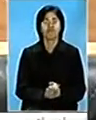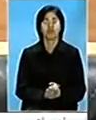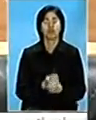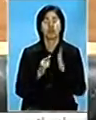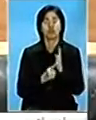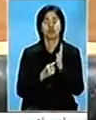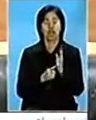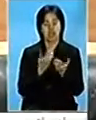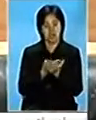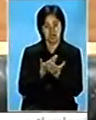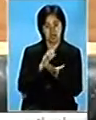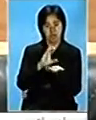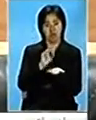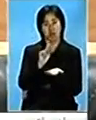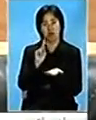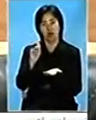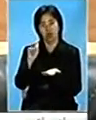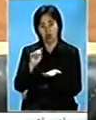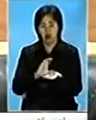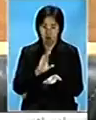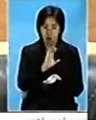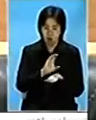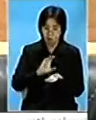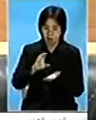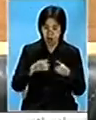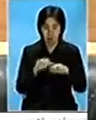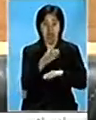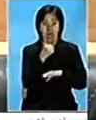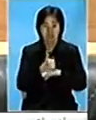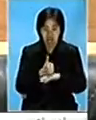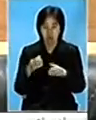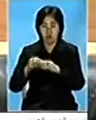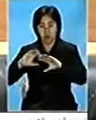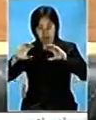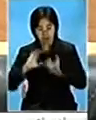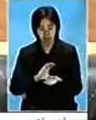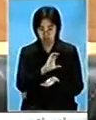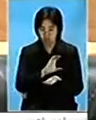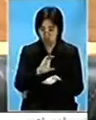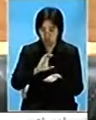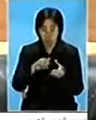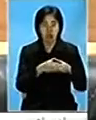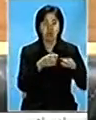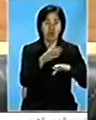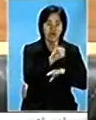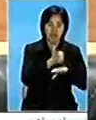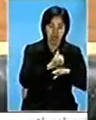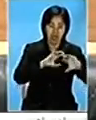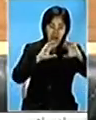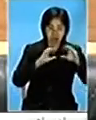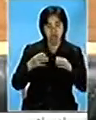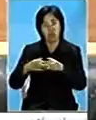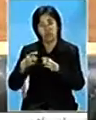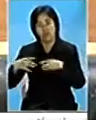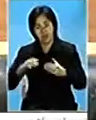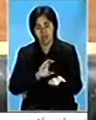งบของกกต.เนี่ยเขาให้พรรคการเมืองไม่ว่าจะเป็นฝ่ายค้านฝ่ายรัฐบาลได้ไปให้ความรู้กับพี่น้องประชาชนก็ต้องอยู่ที่ประ